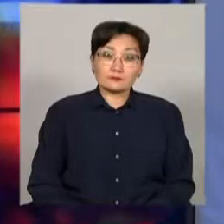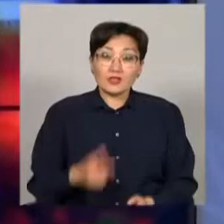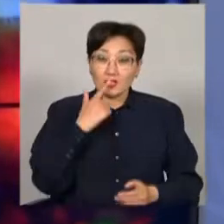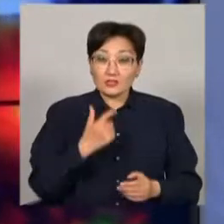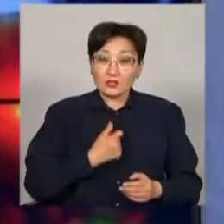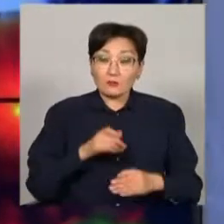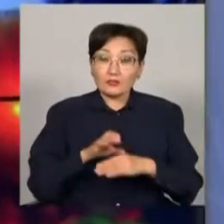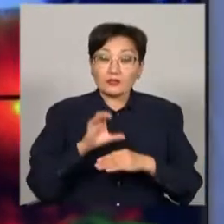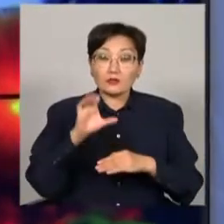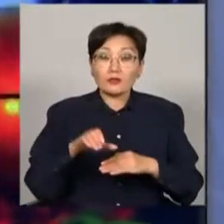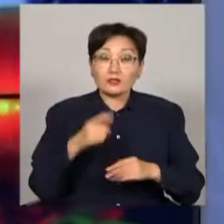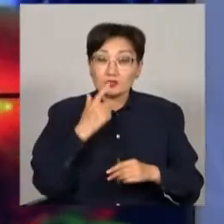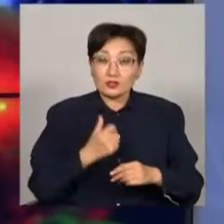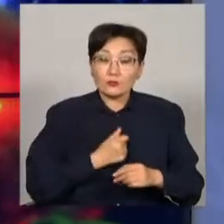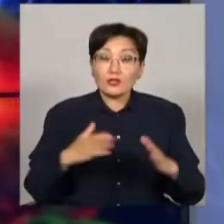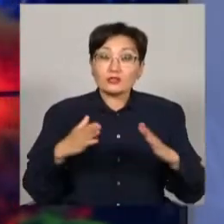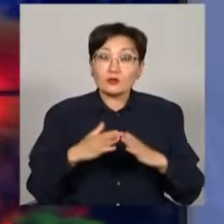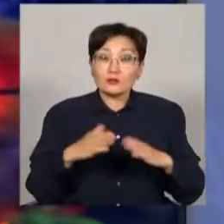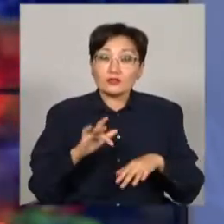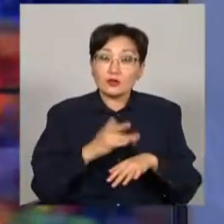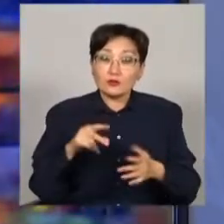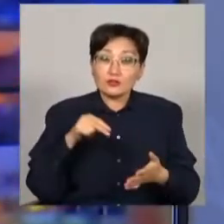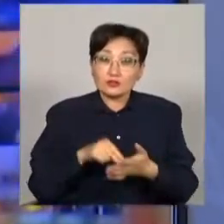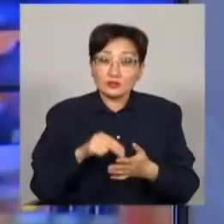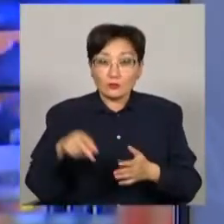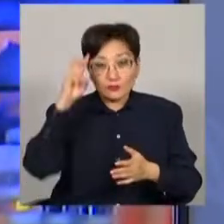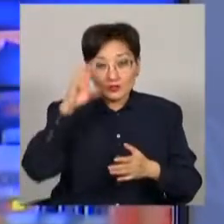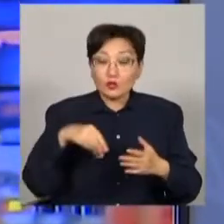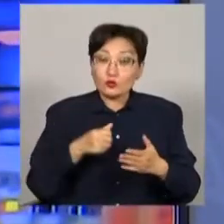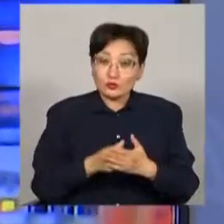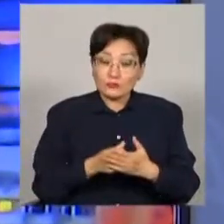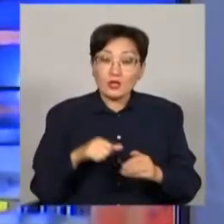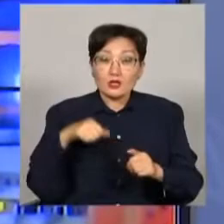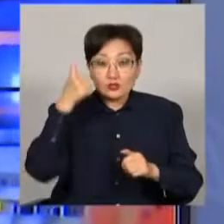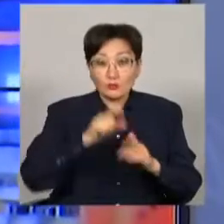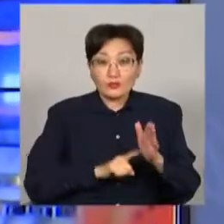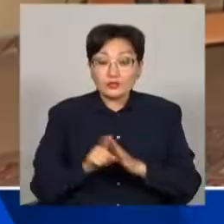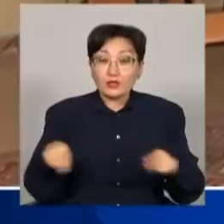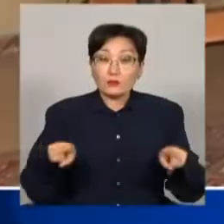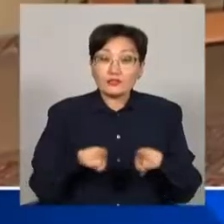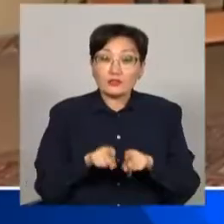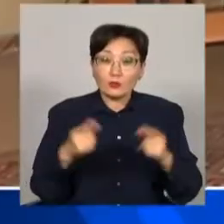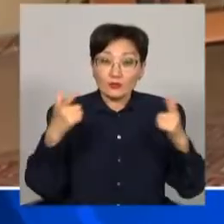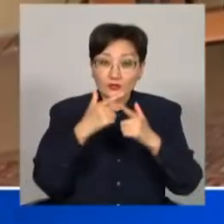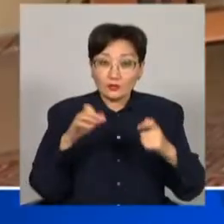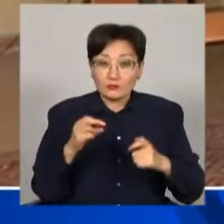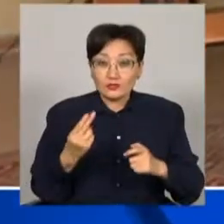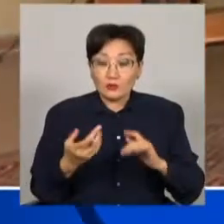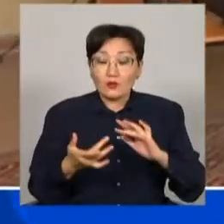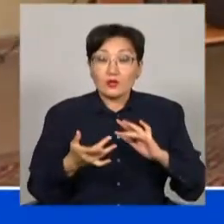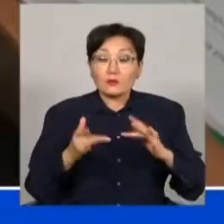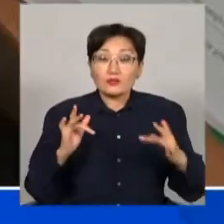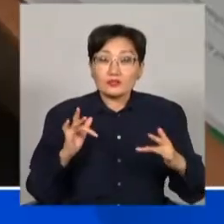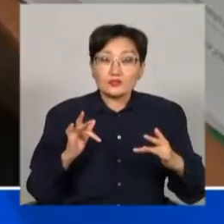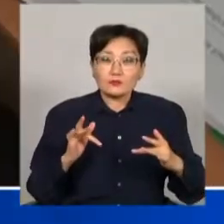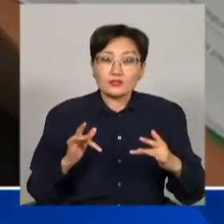Әскерге аттанған азаматтардың үйіндегі коммуналдық төлемді мемлекет өтеп береді. Жыл басынан бері дәл осындай ақпарат әлеуметтік